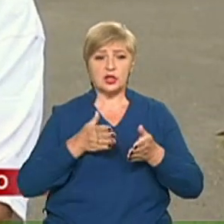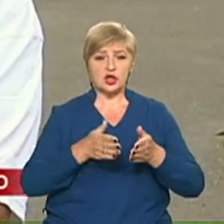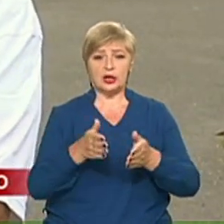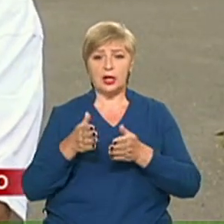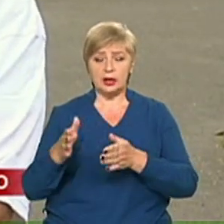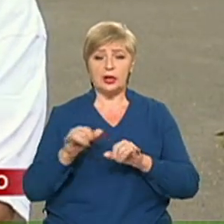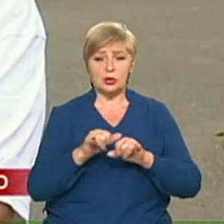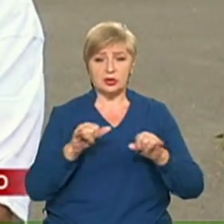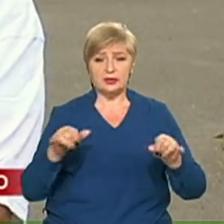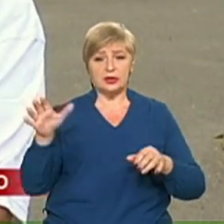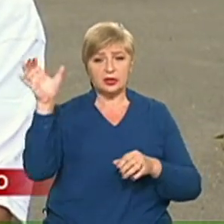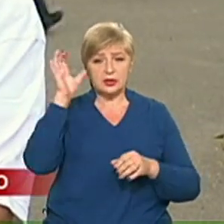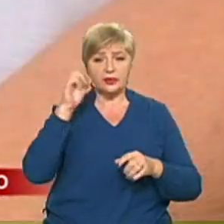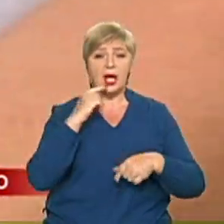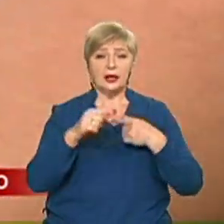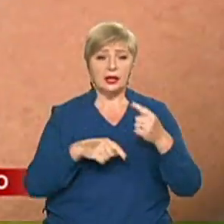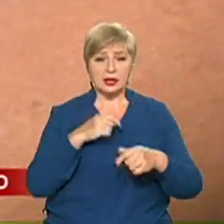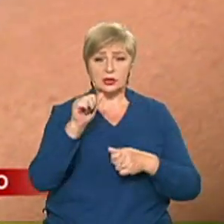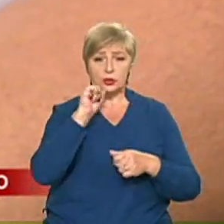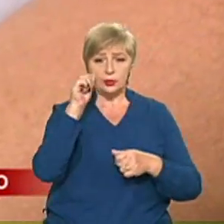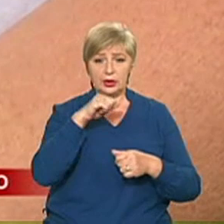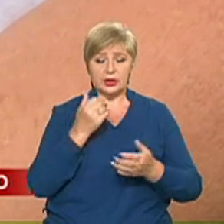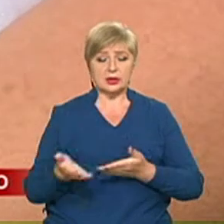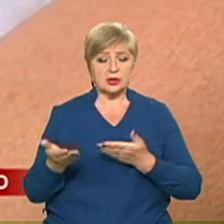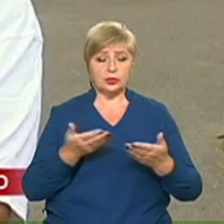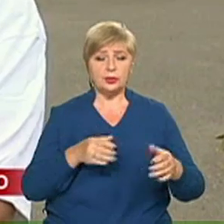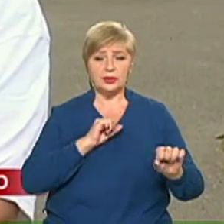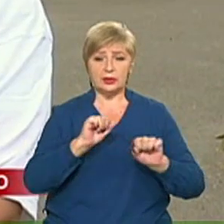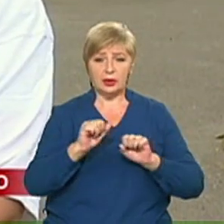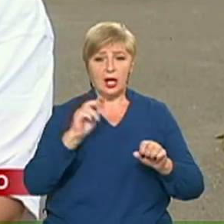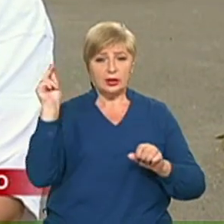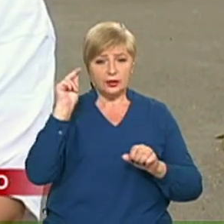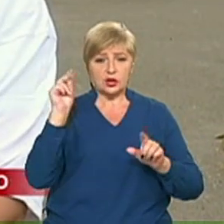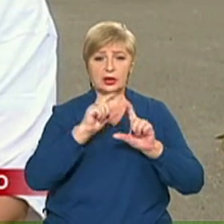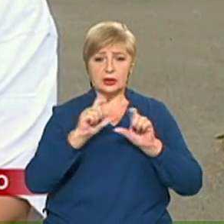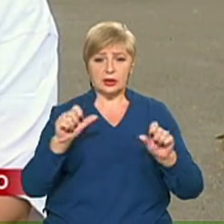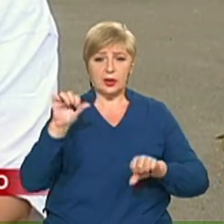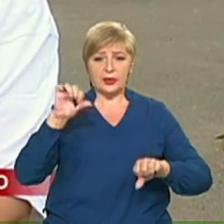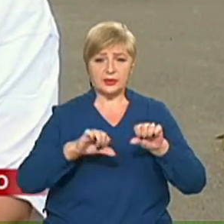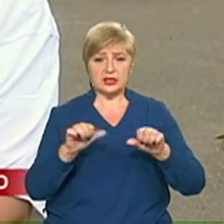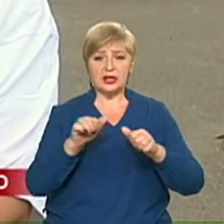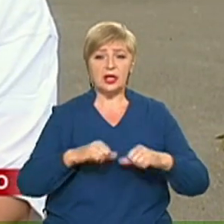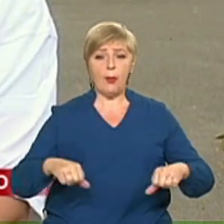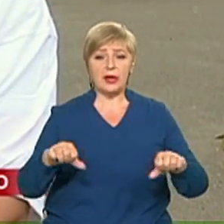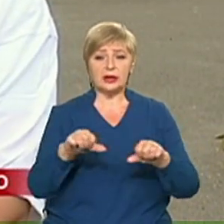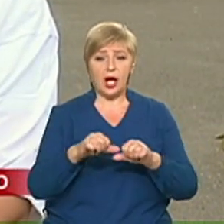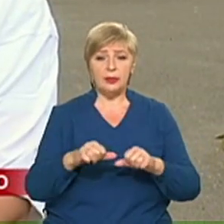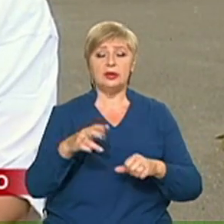пріоритети розвитку освіти на наступний рік. Запрошені керівники навчальних закладів, представники